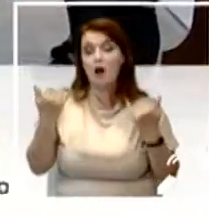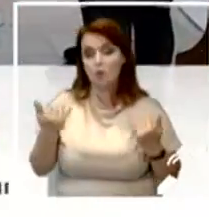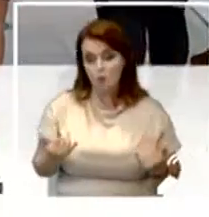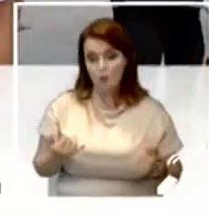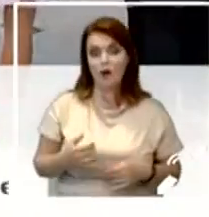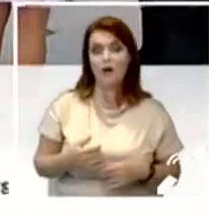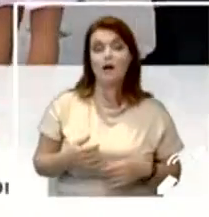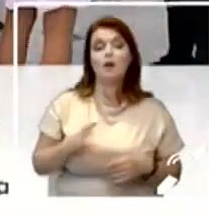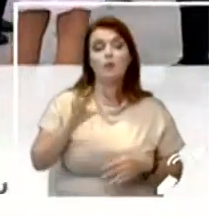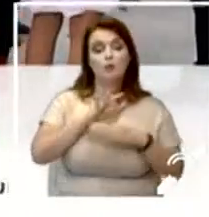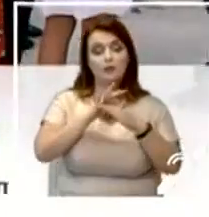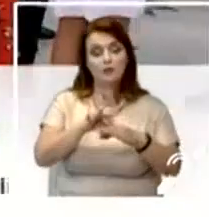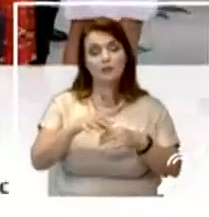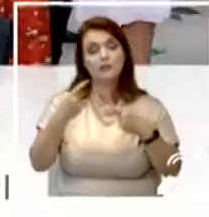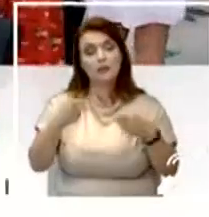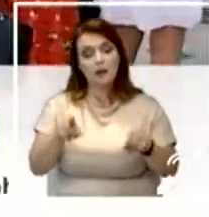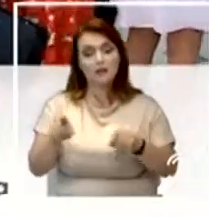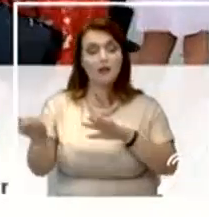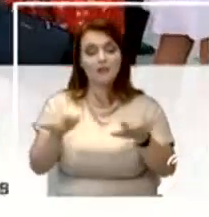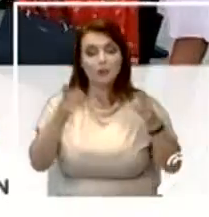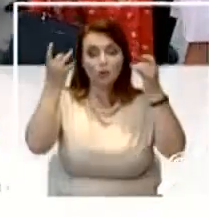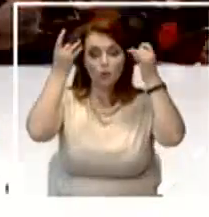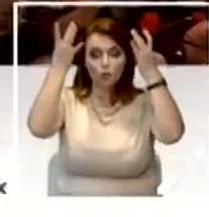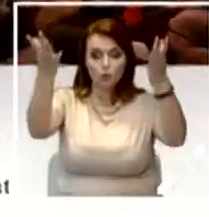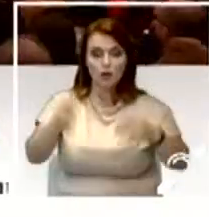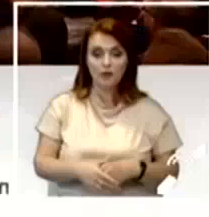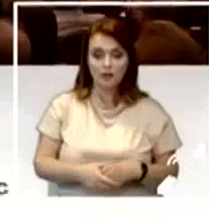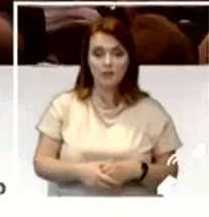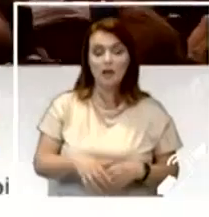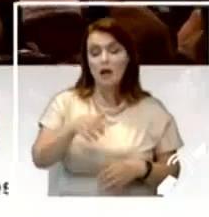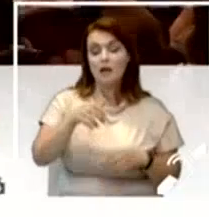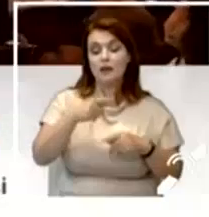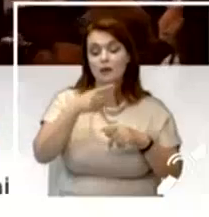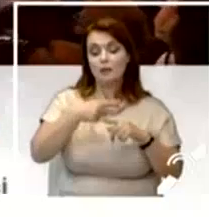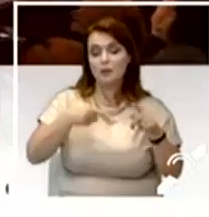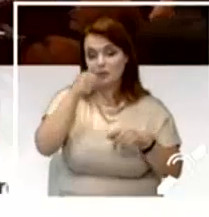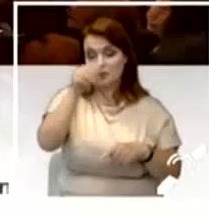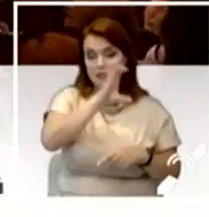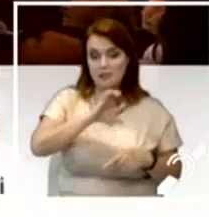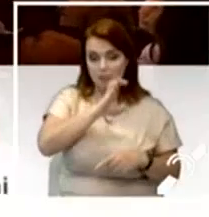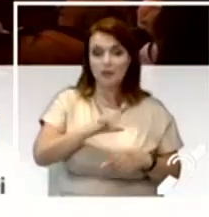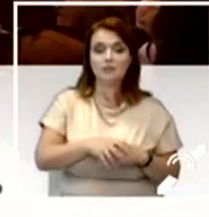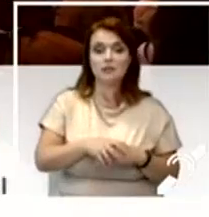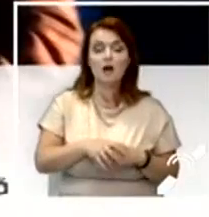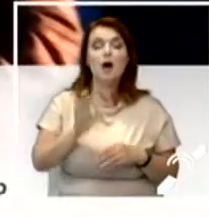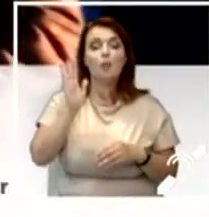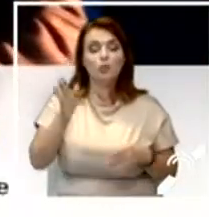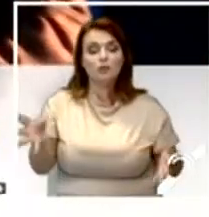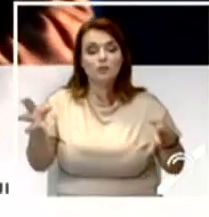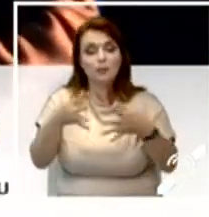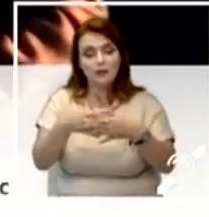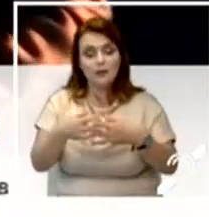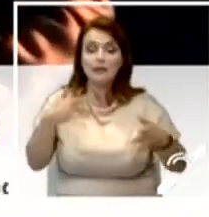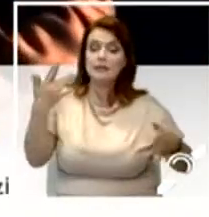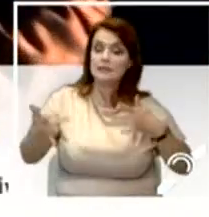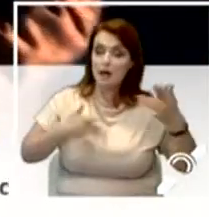așteptați la alte două evenimente culturale de amploare. La mijloc de septembrie, reuniunea Teatrelor Naționale Românești revine la Chișinău